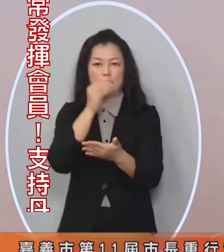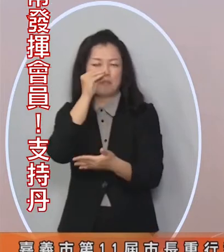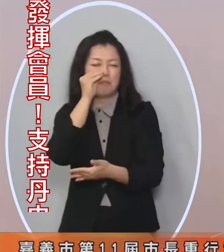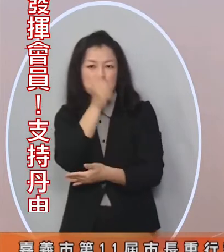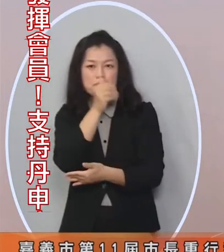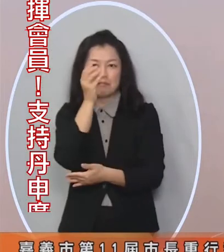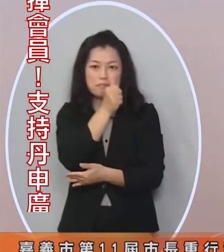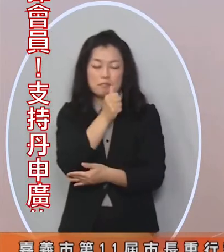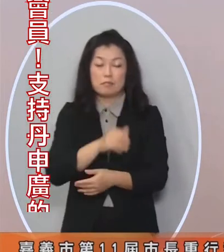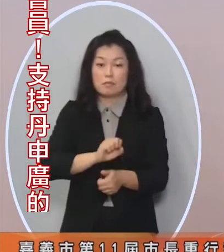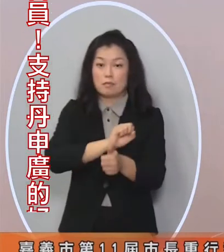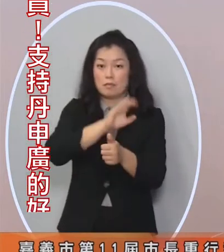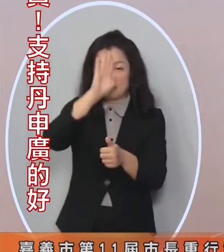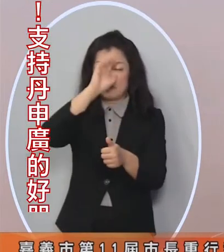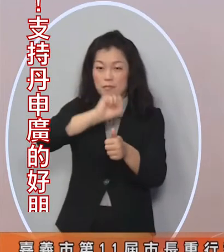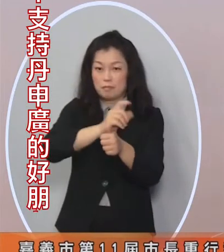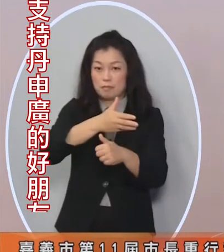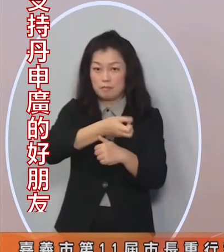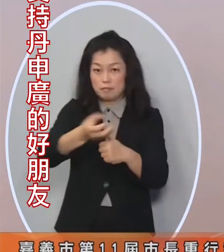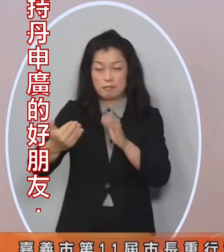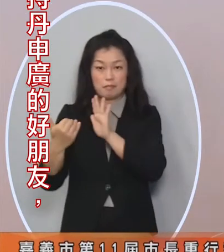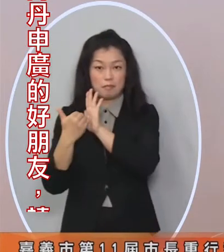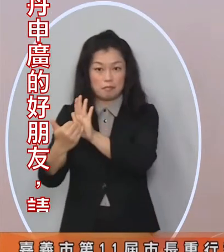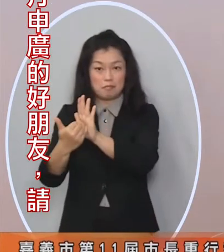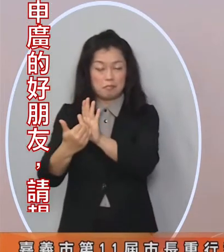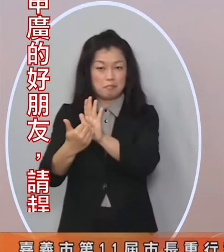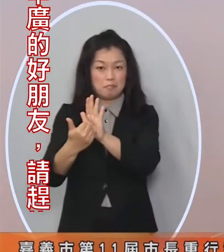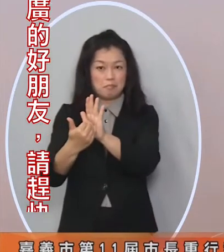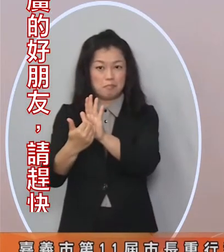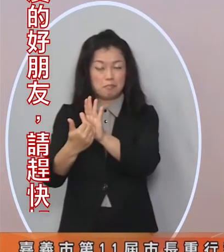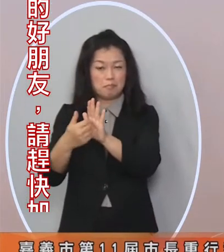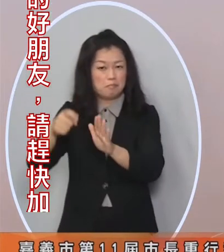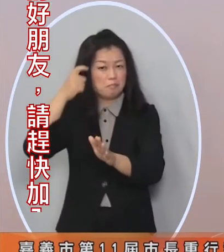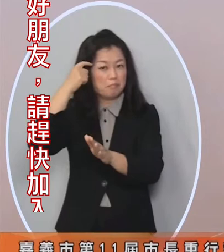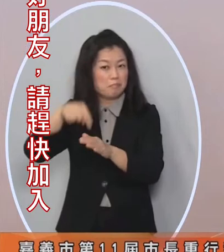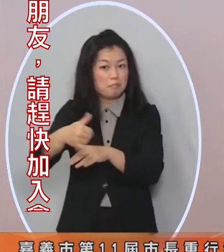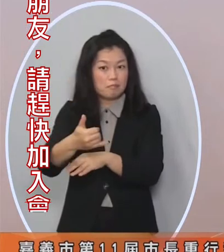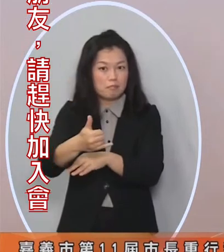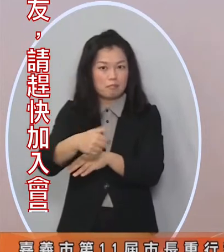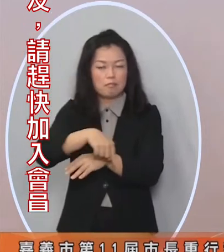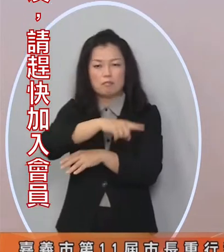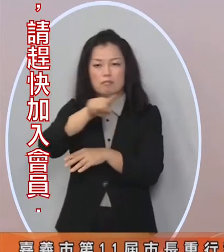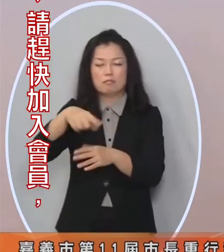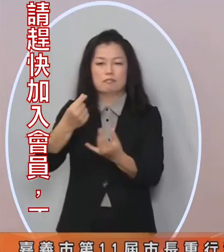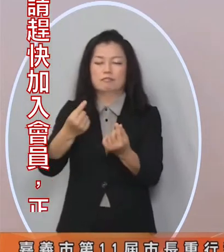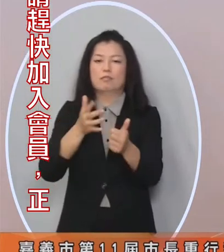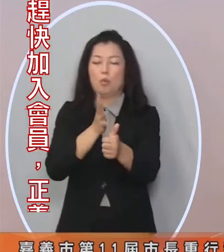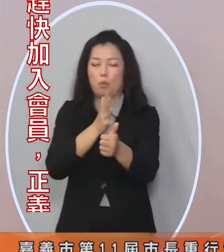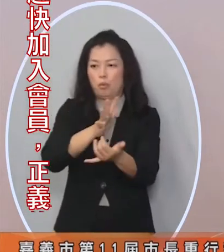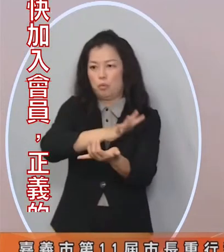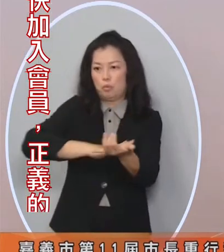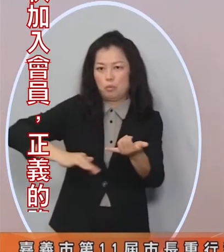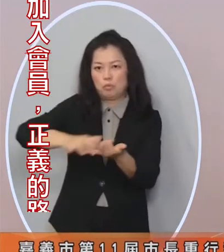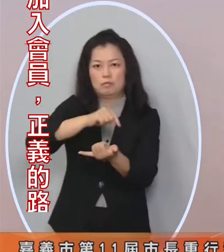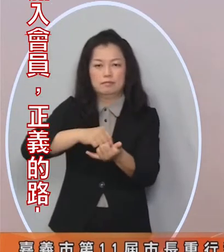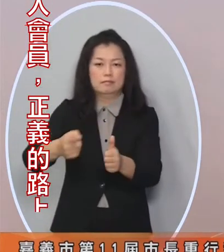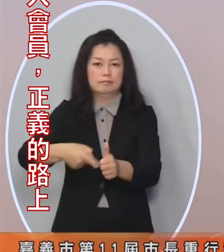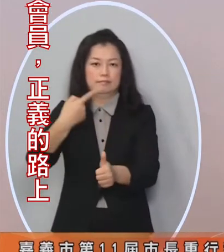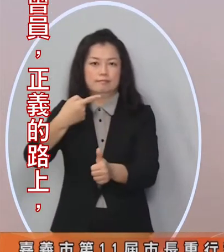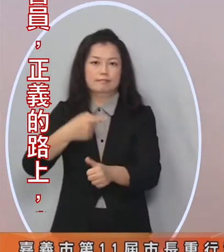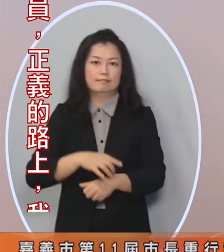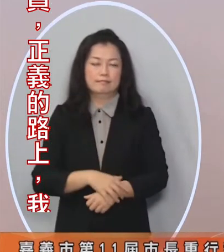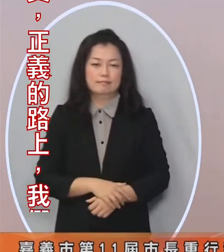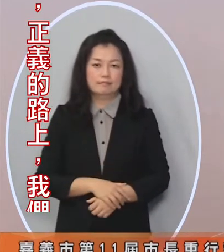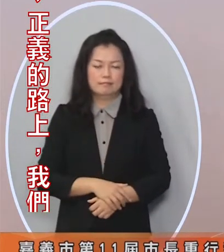奖，防疫表现的满意度又是大家所肯定 UGC 专国第一名，也是全国的减灾